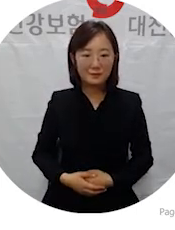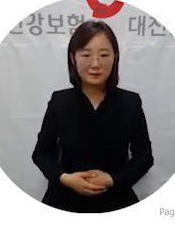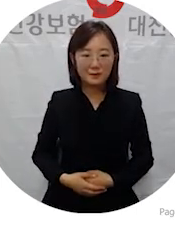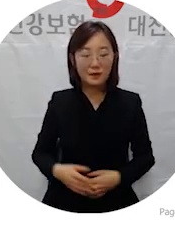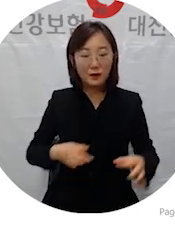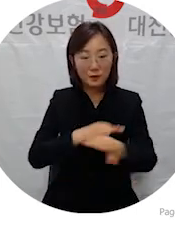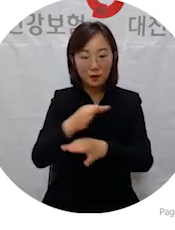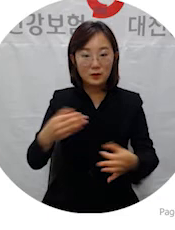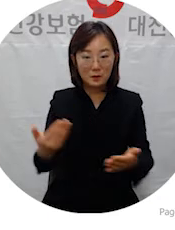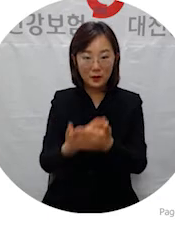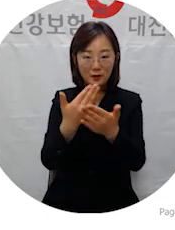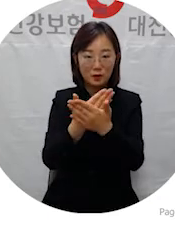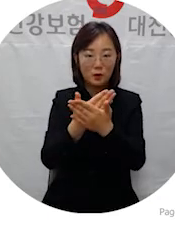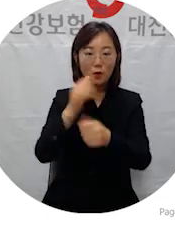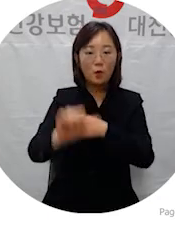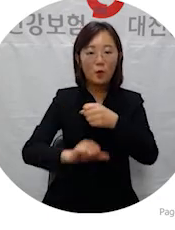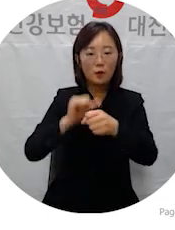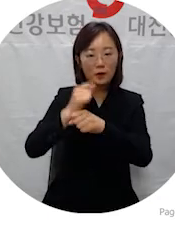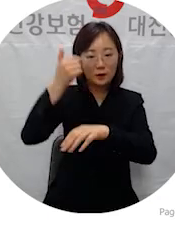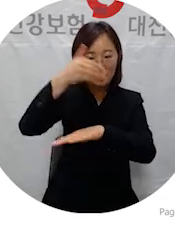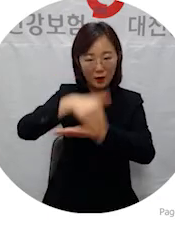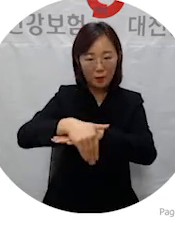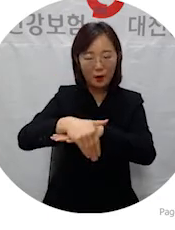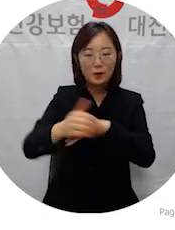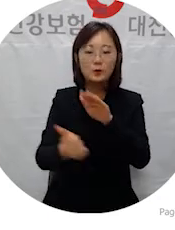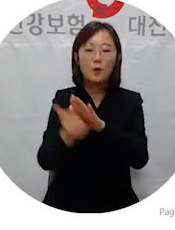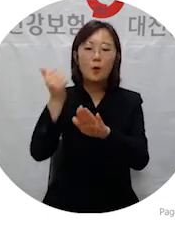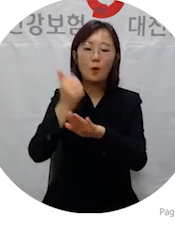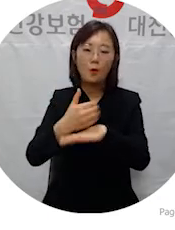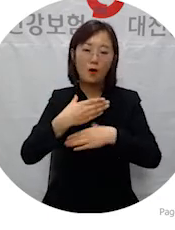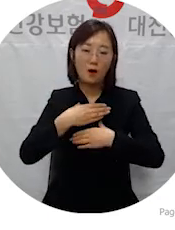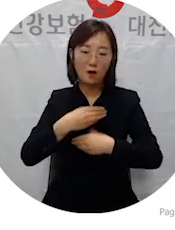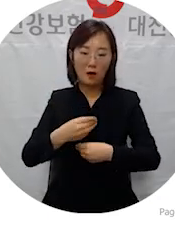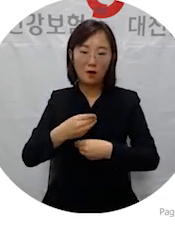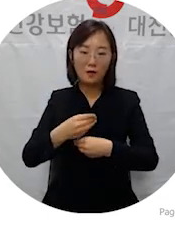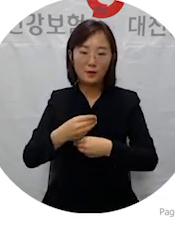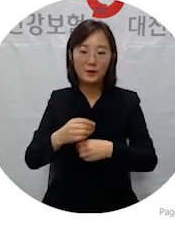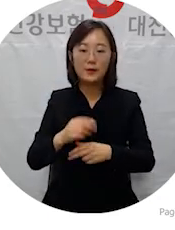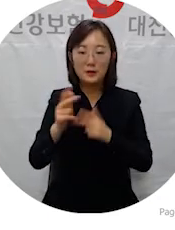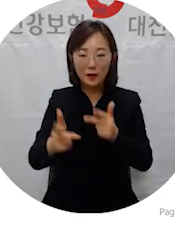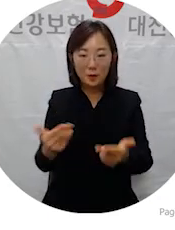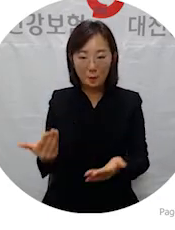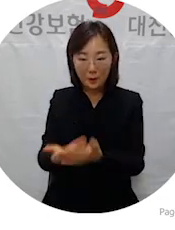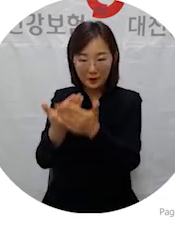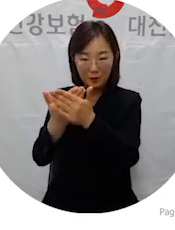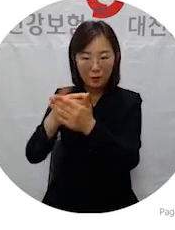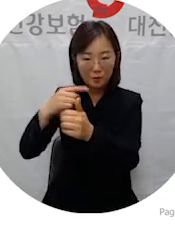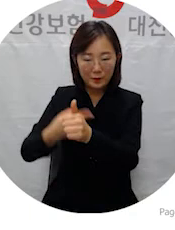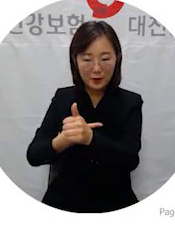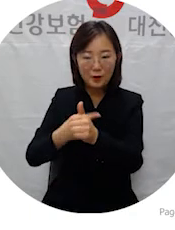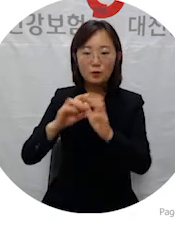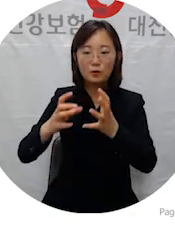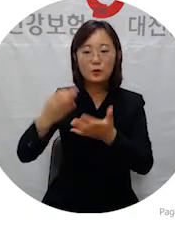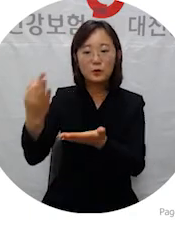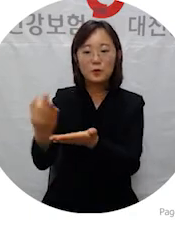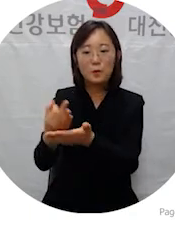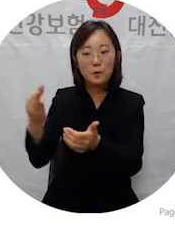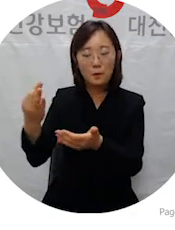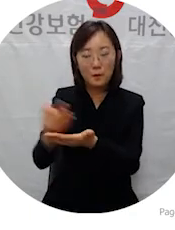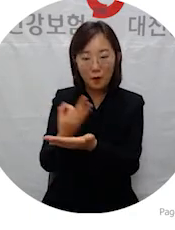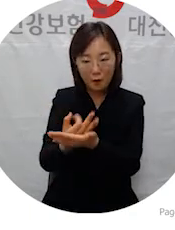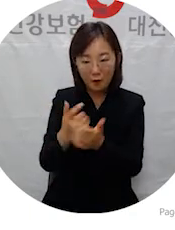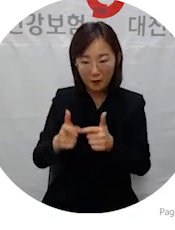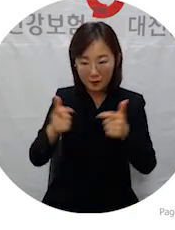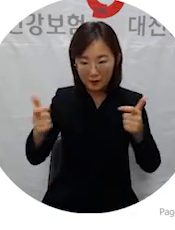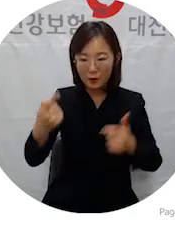경제개발 5개년 계획의 성공적 안착과 산업화에 따른 국민소득 증대 시기인 1977년에